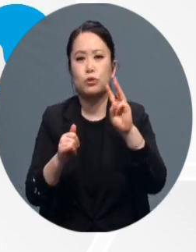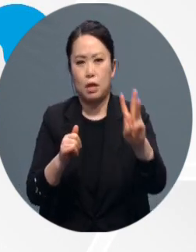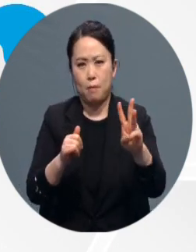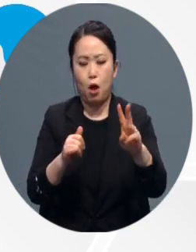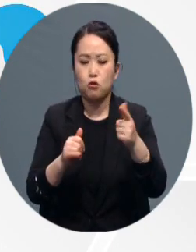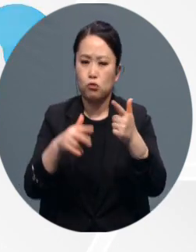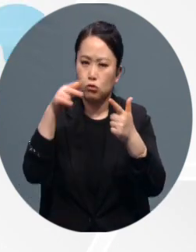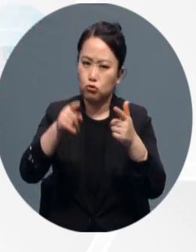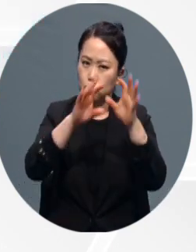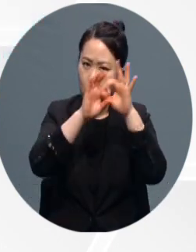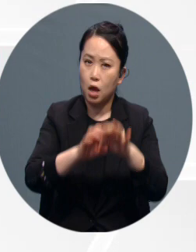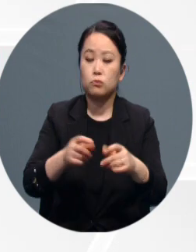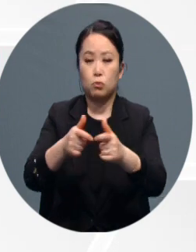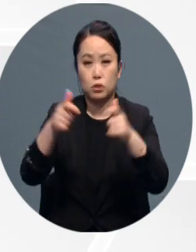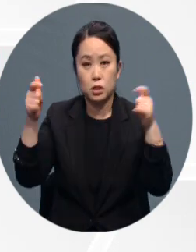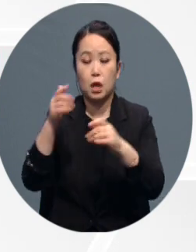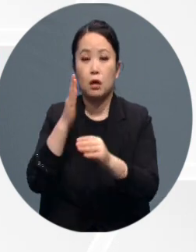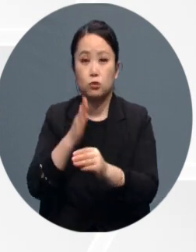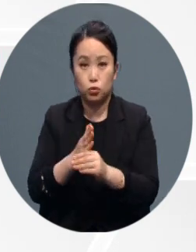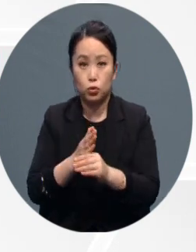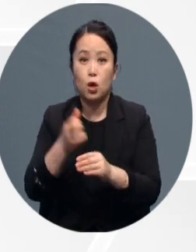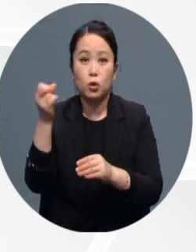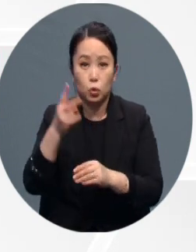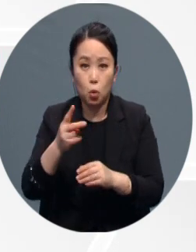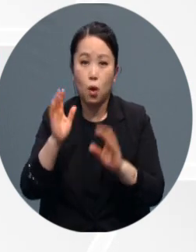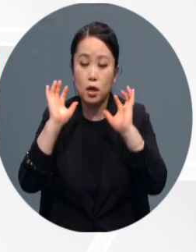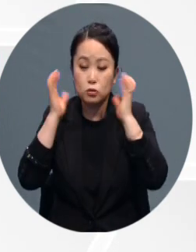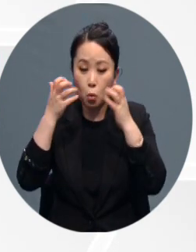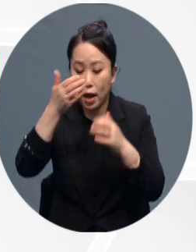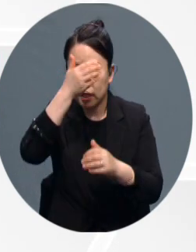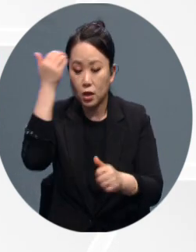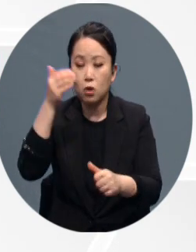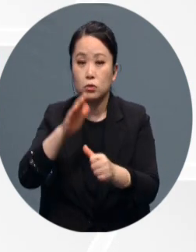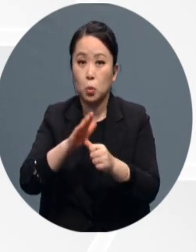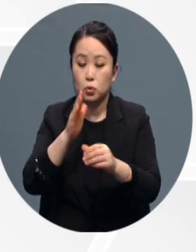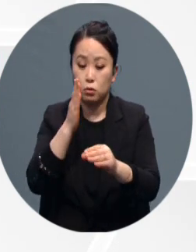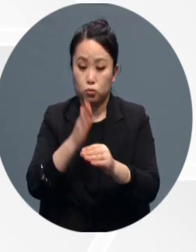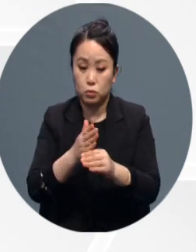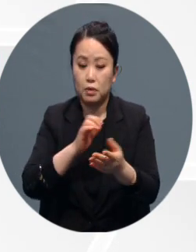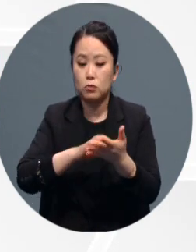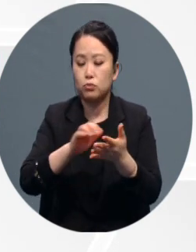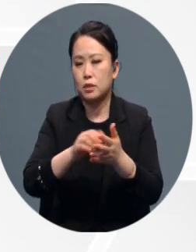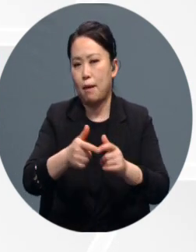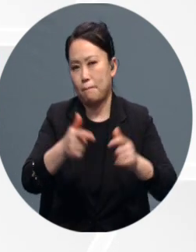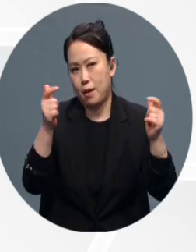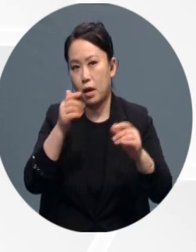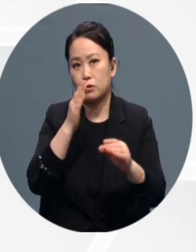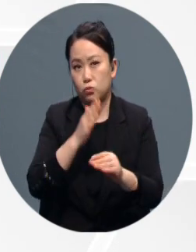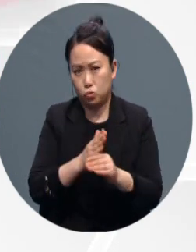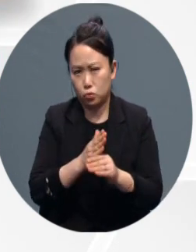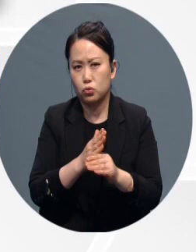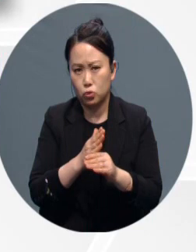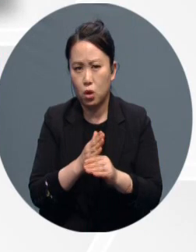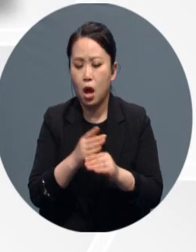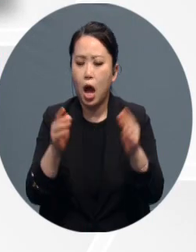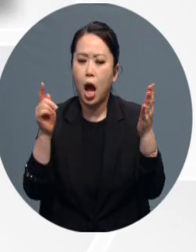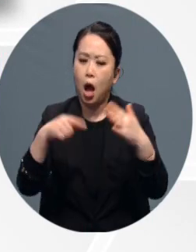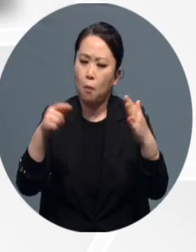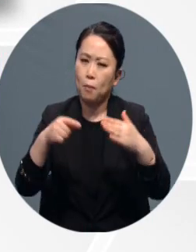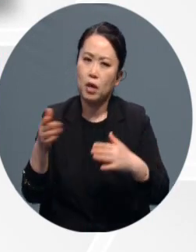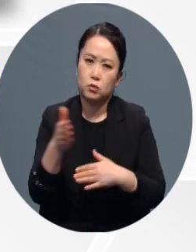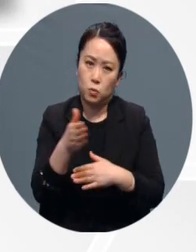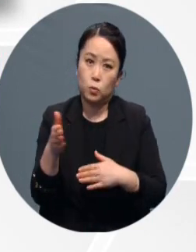증가세입니다. 특히 최근에 소아 청소년을 중심으로 그 수가 크게 늘고 있는데 절기 유행 기준의 최대 9배